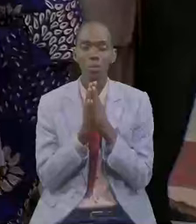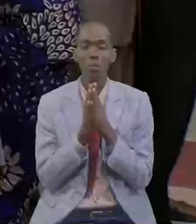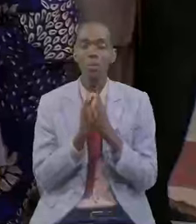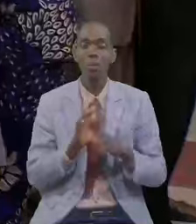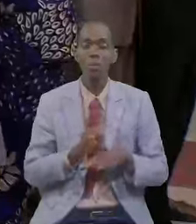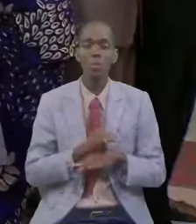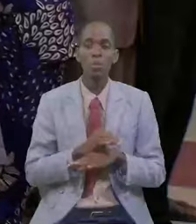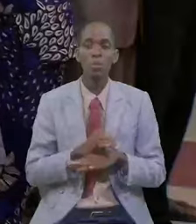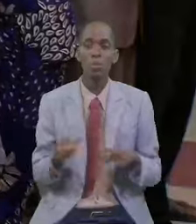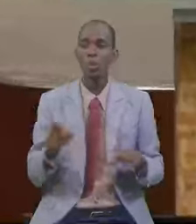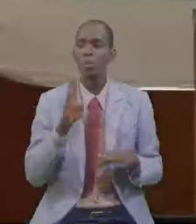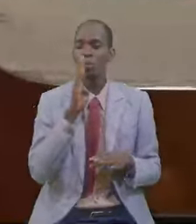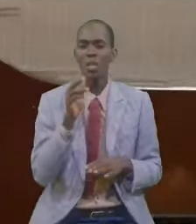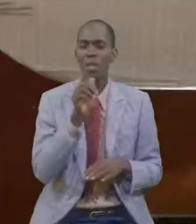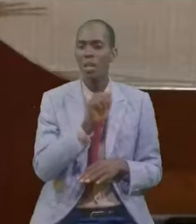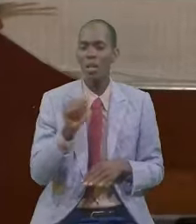Ne sois pas